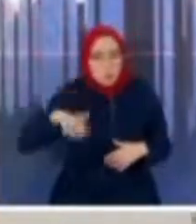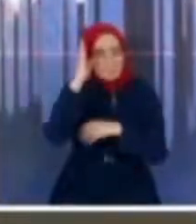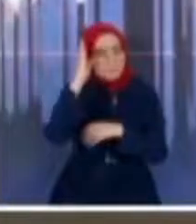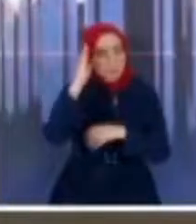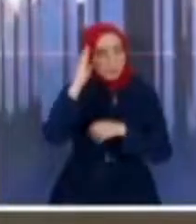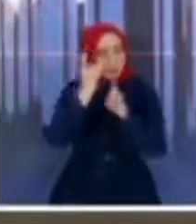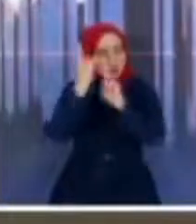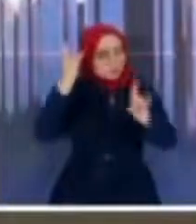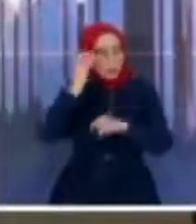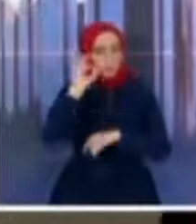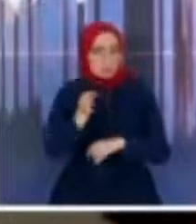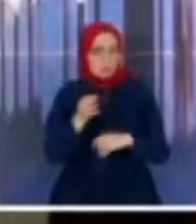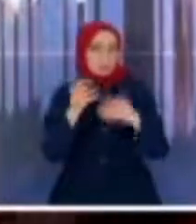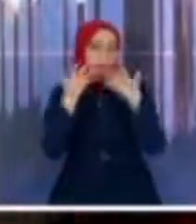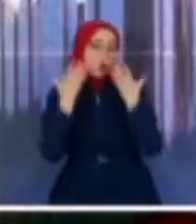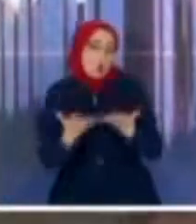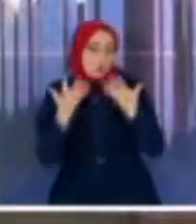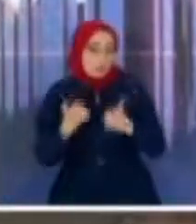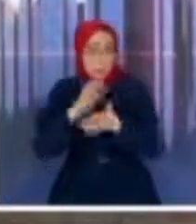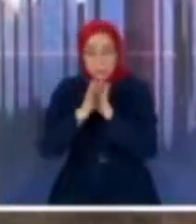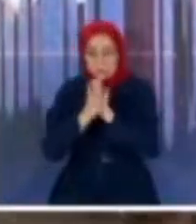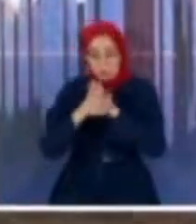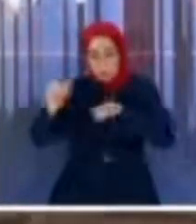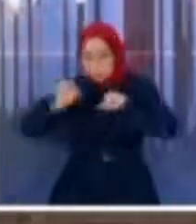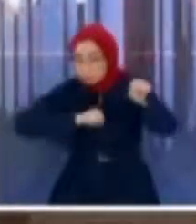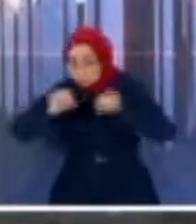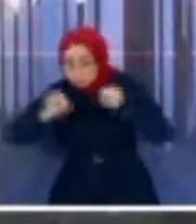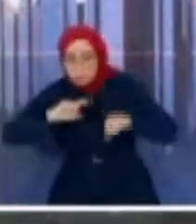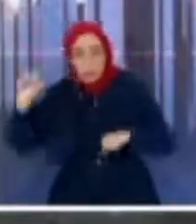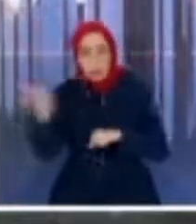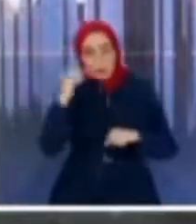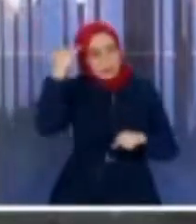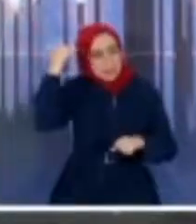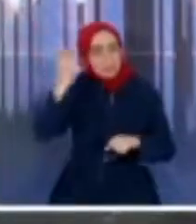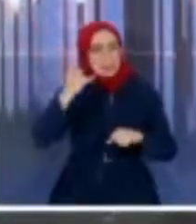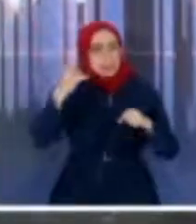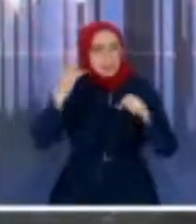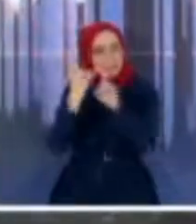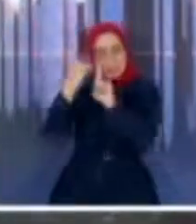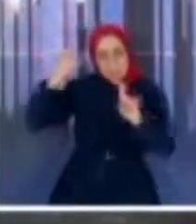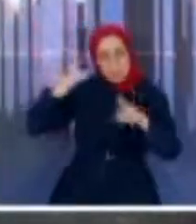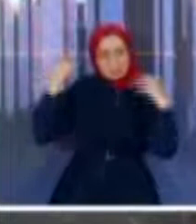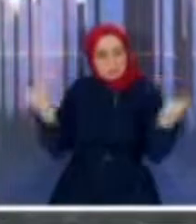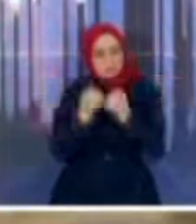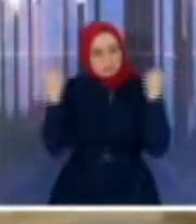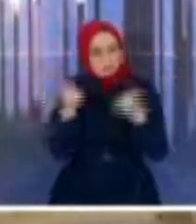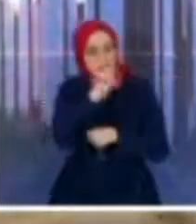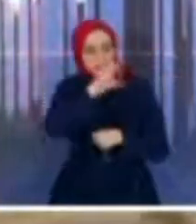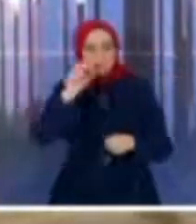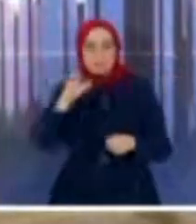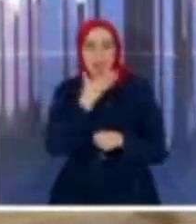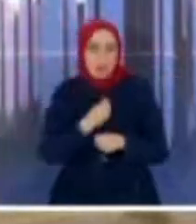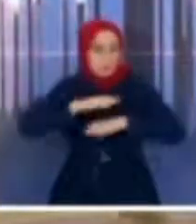أنه اليوم محتاجين أنه الجمعيات تشتغل على المبادرات هذه، وطبعا